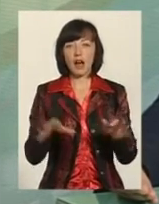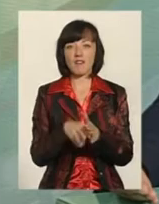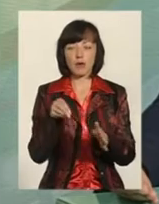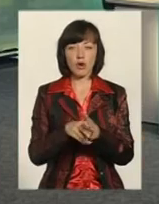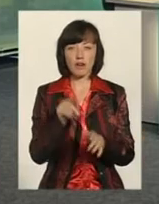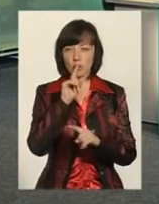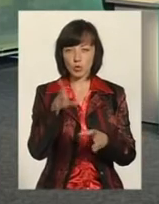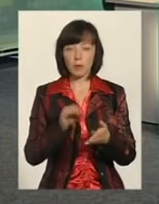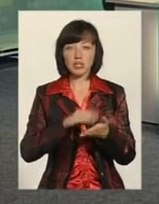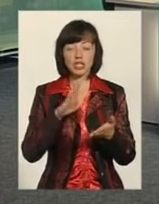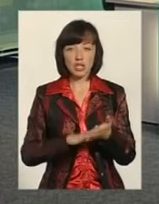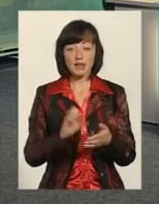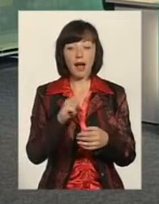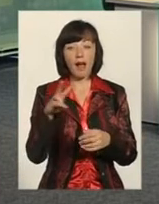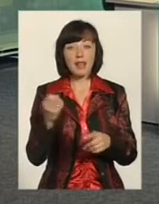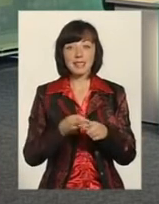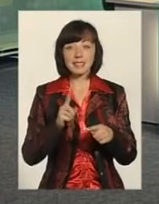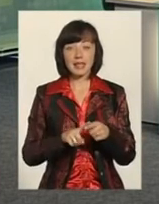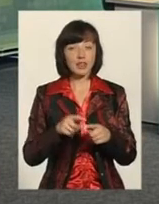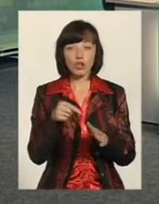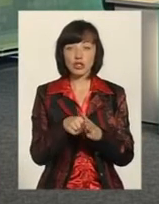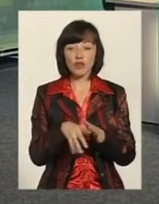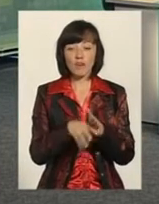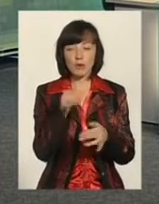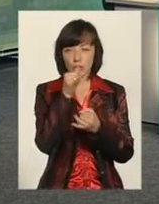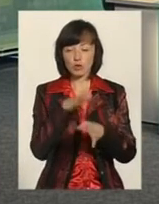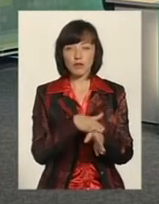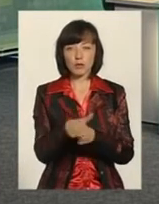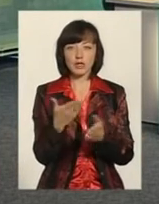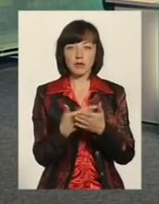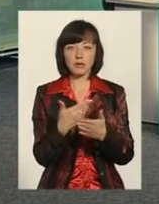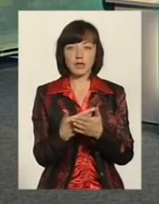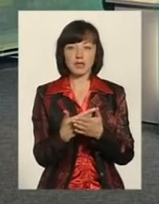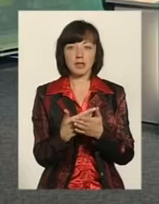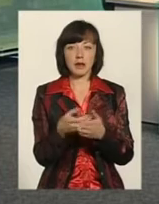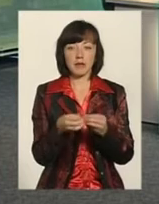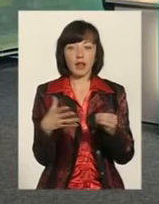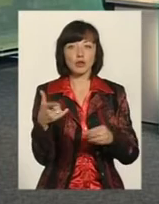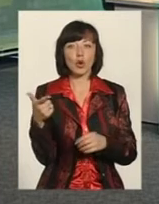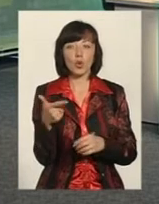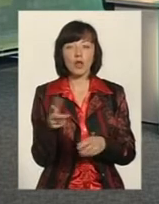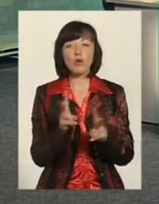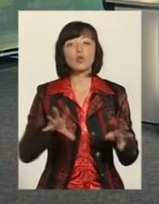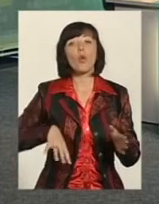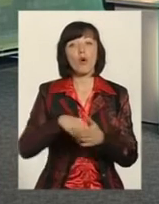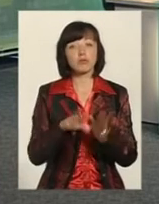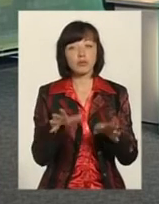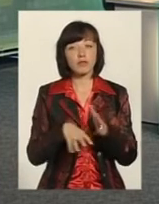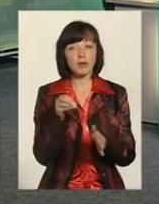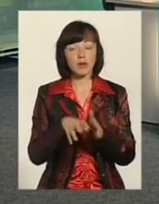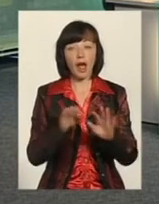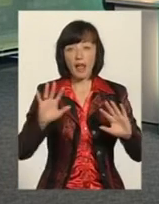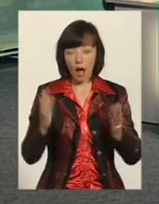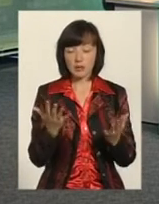буде призначатися. Але це не значить, що в цій громаді вибори не можуть відбутися, скажімо, там 15 грудня. За чий рахунок тоді будуть проводитися вибори? В